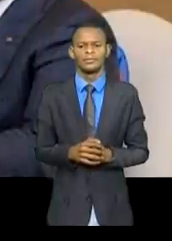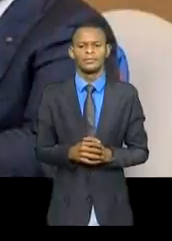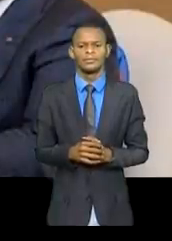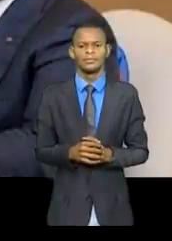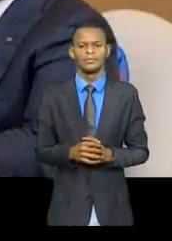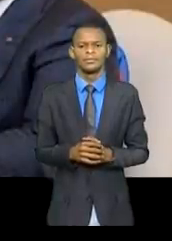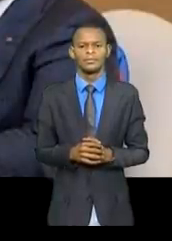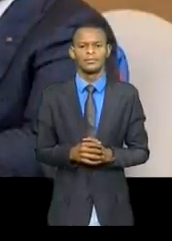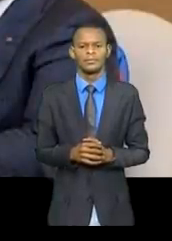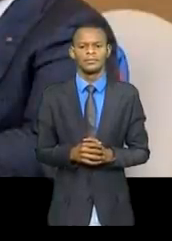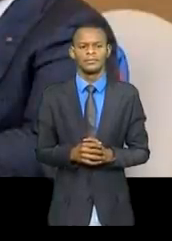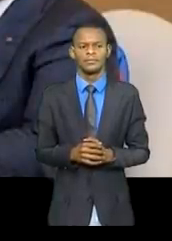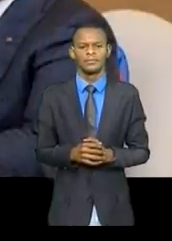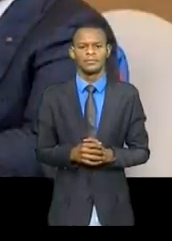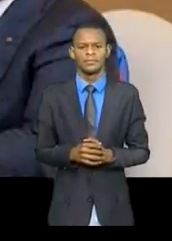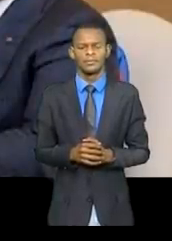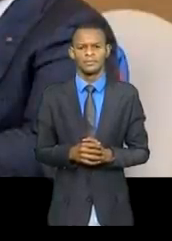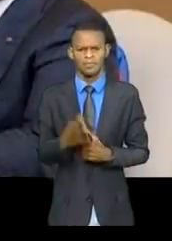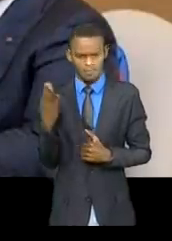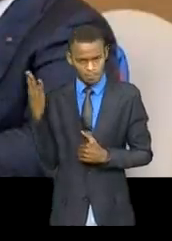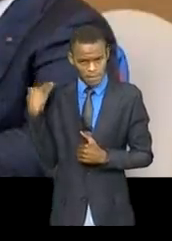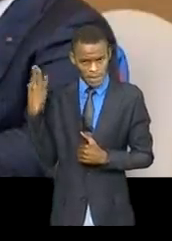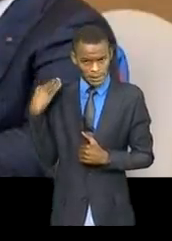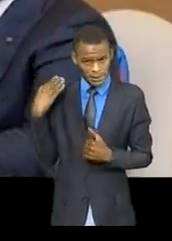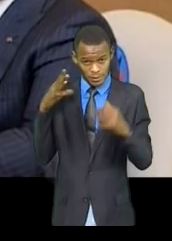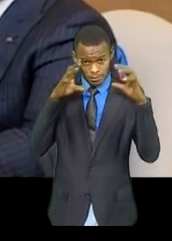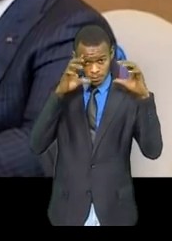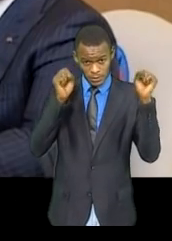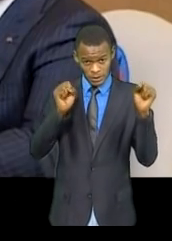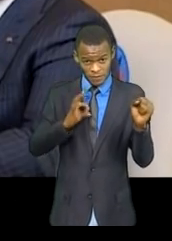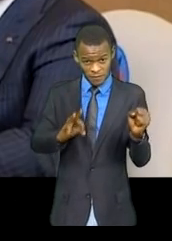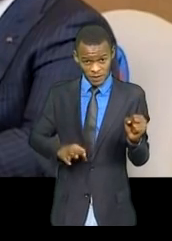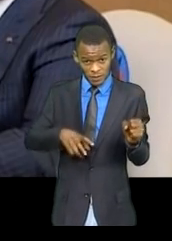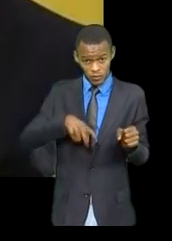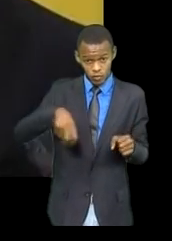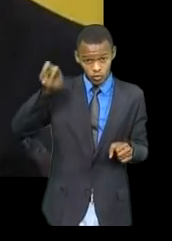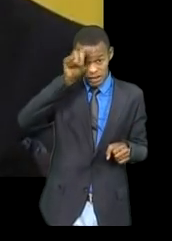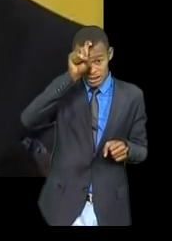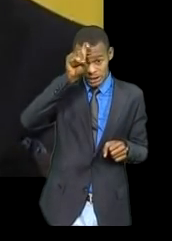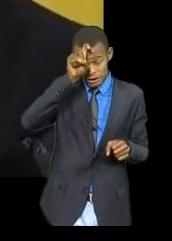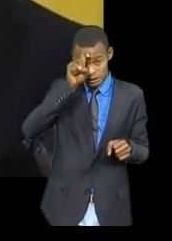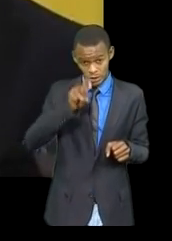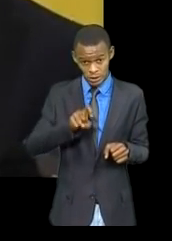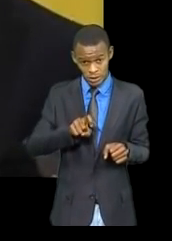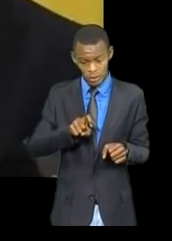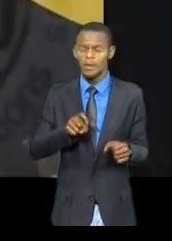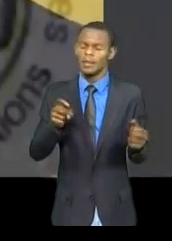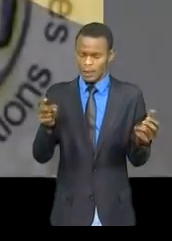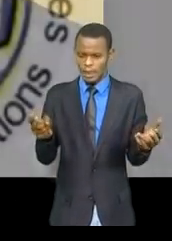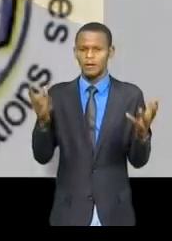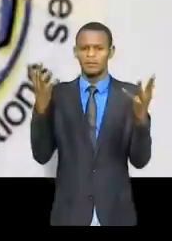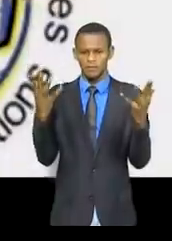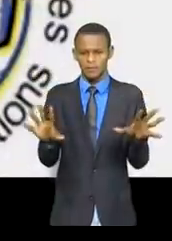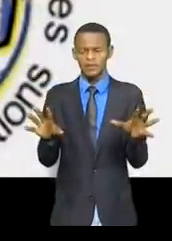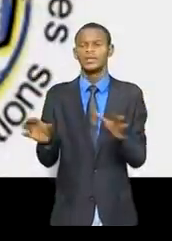Le dernier séjour de travail du président de la République en Égypte porte déjà de fruits. Le directeur général de la Société